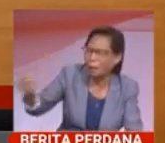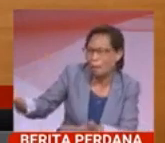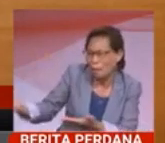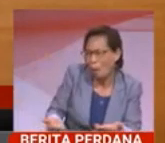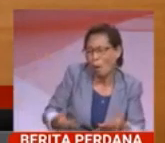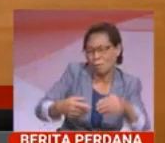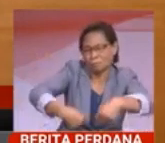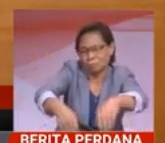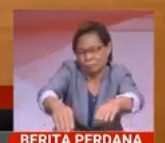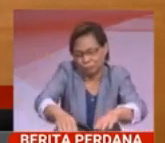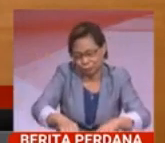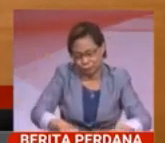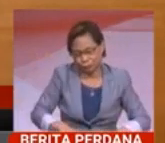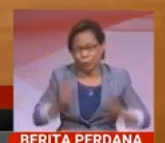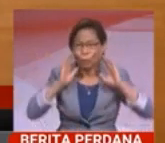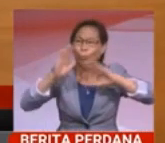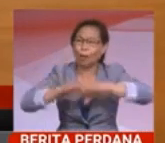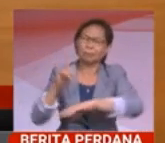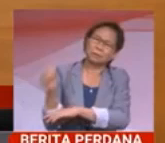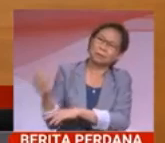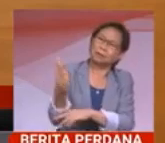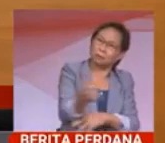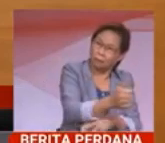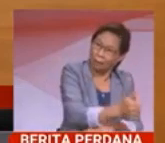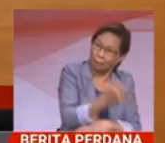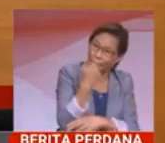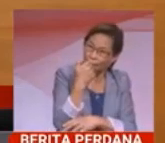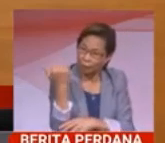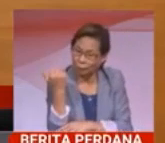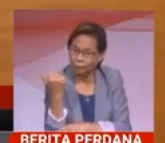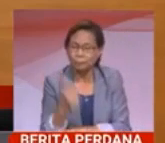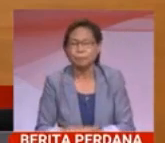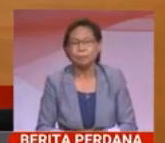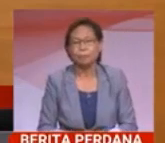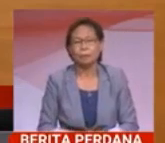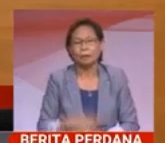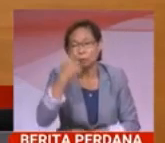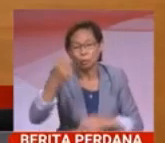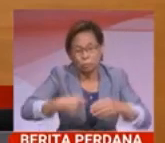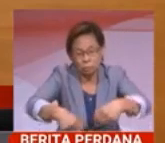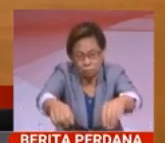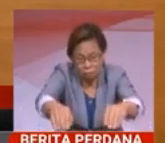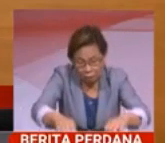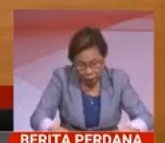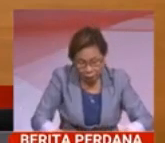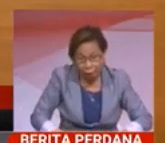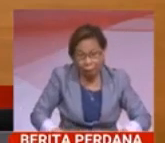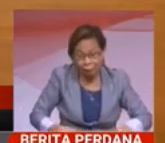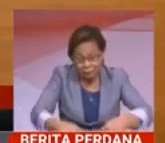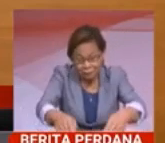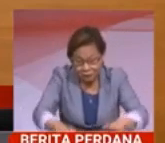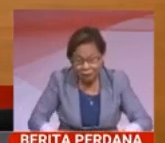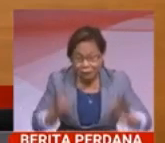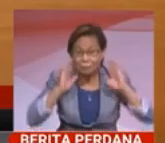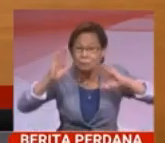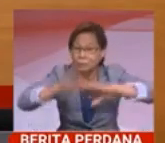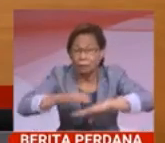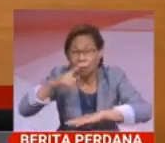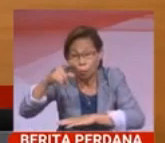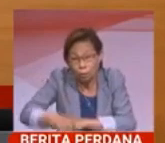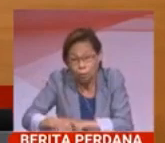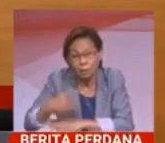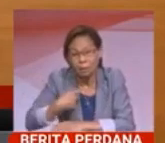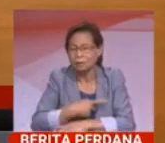sejadah sendiri oleh karena oh ya udah tidak lebih diwajibkan tetapi kita tidak boleh